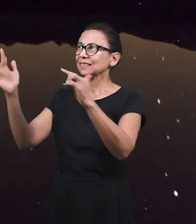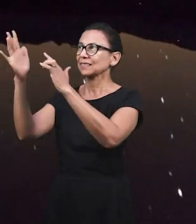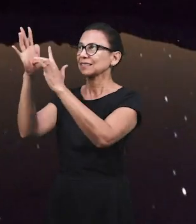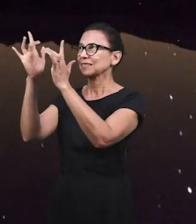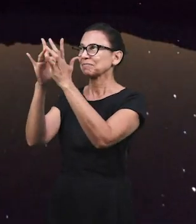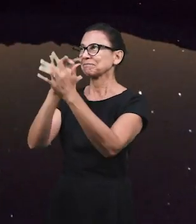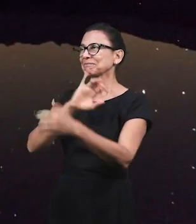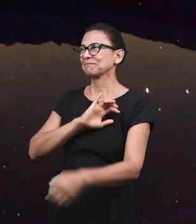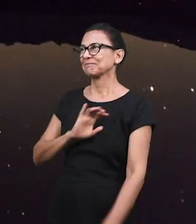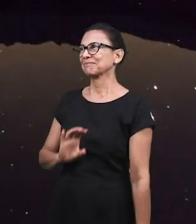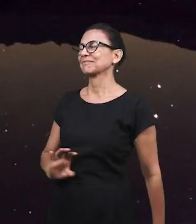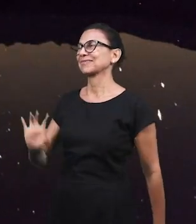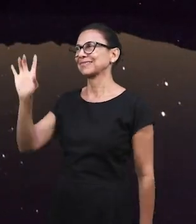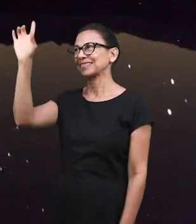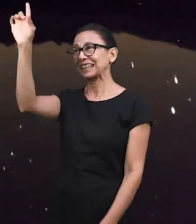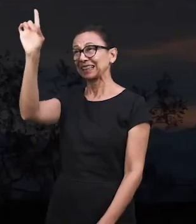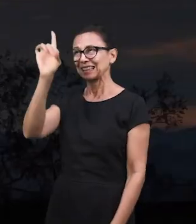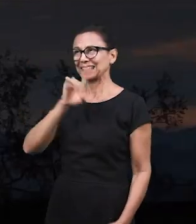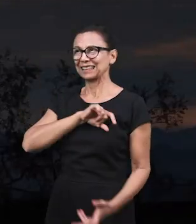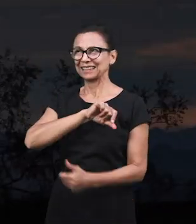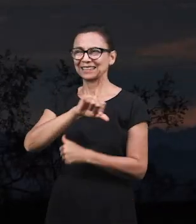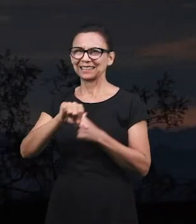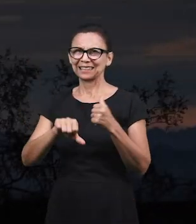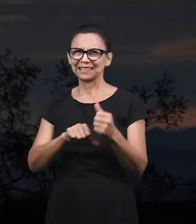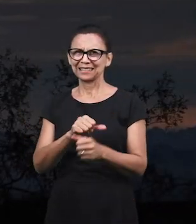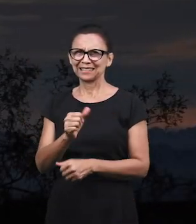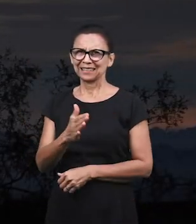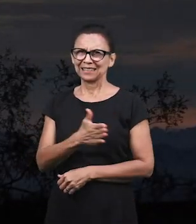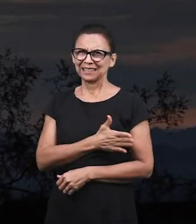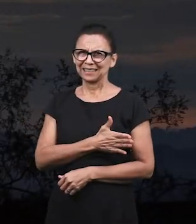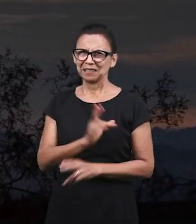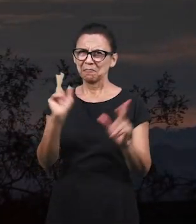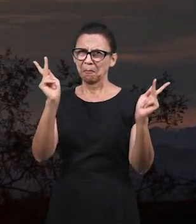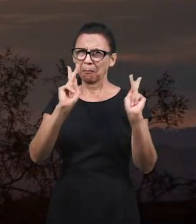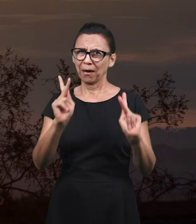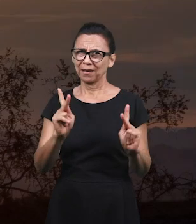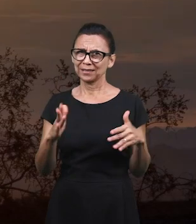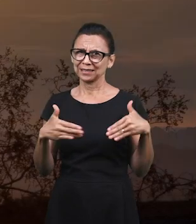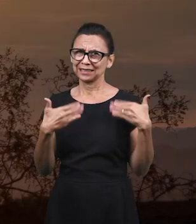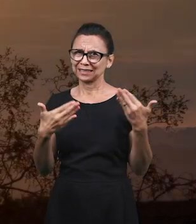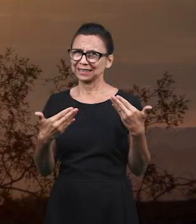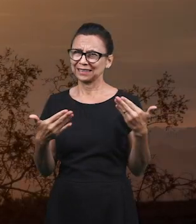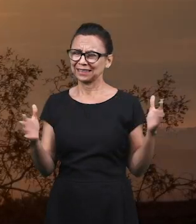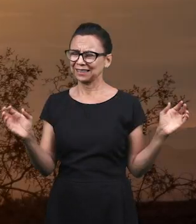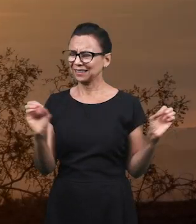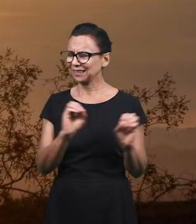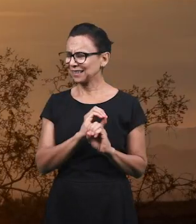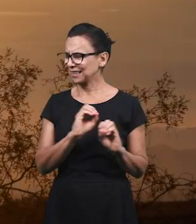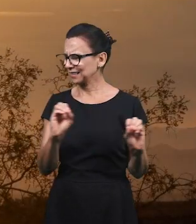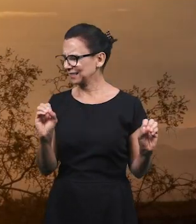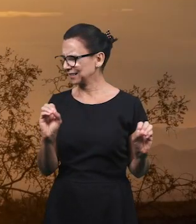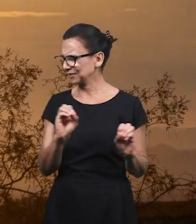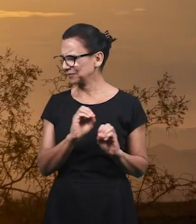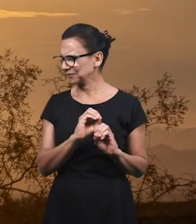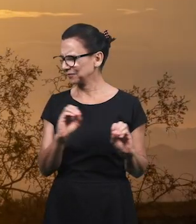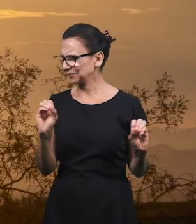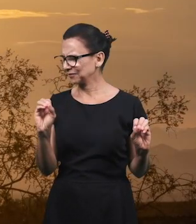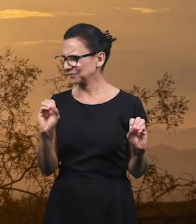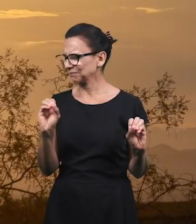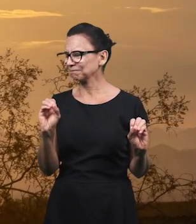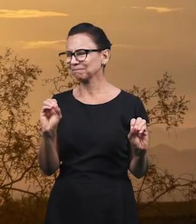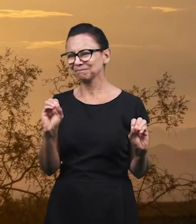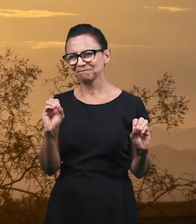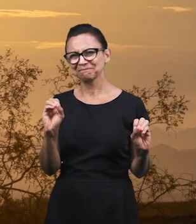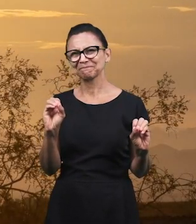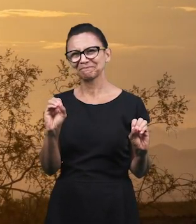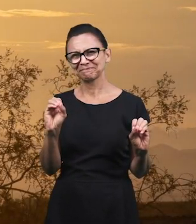Cristo transformou. Não tinha paz nem alegria,